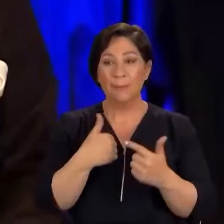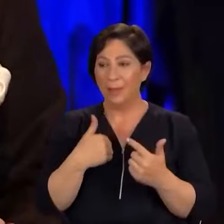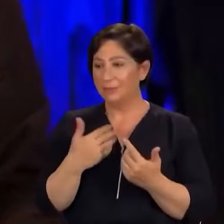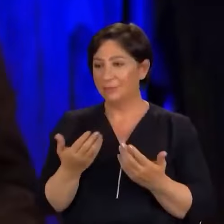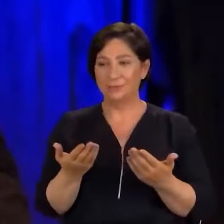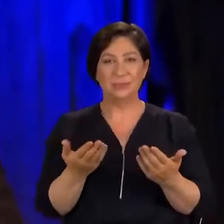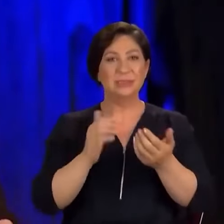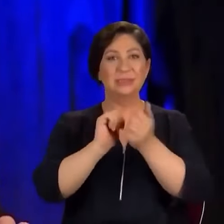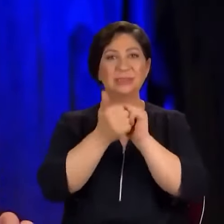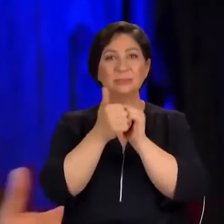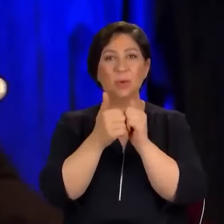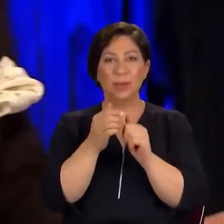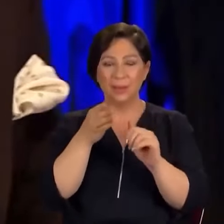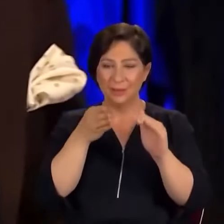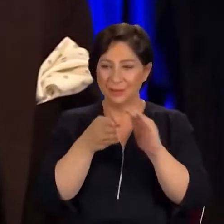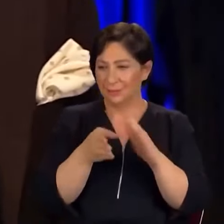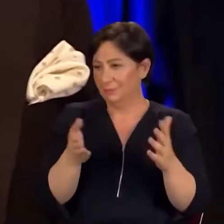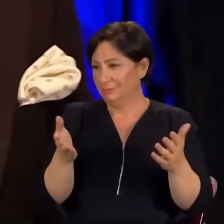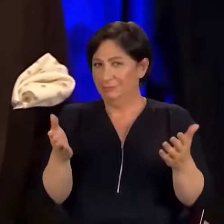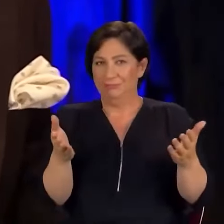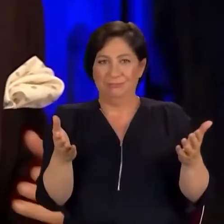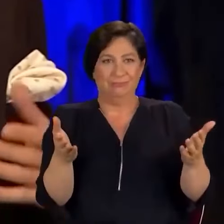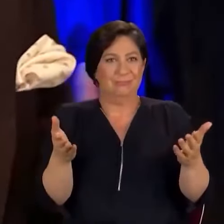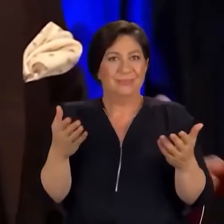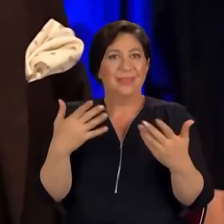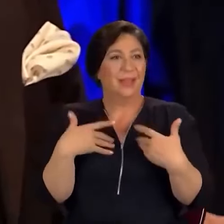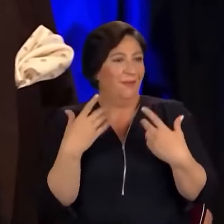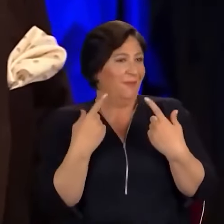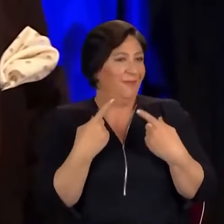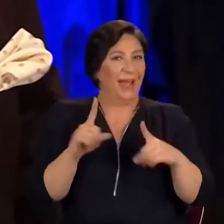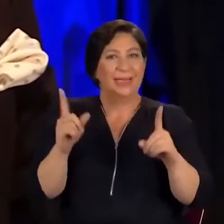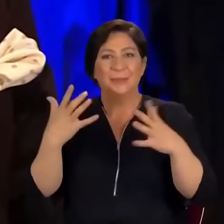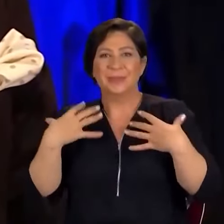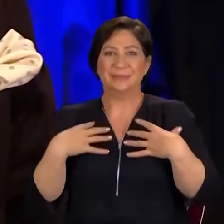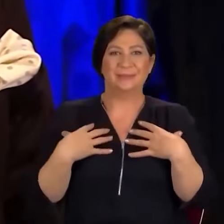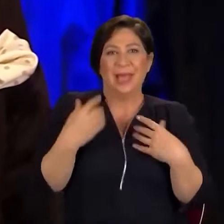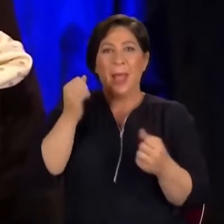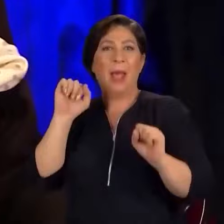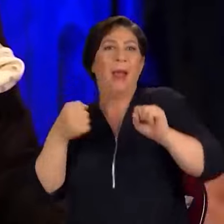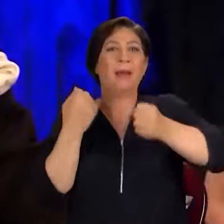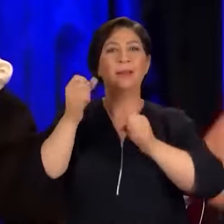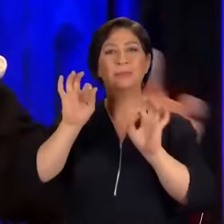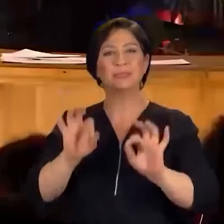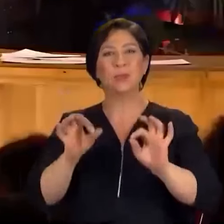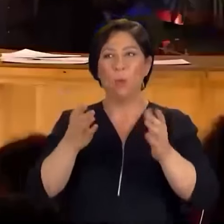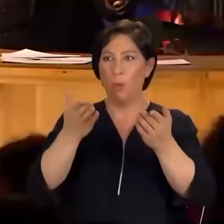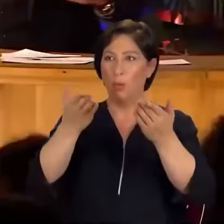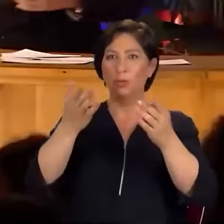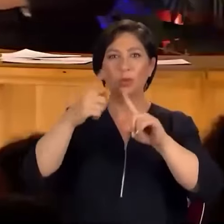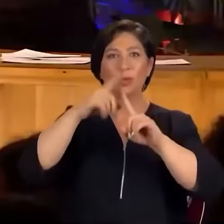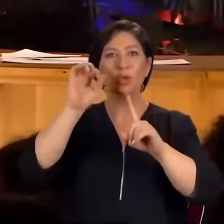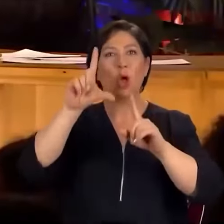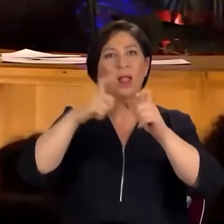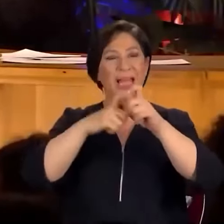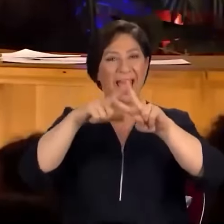ben spor salonunda bir anda bir farklı bir oryantasyonda davranmaya başladım. Çünkü o